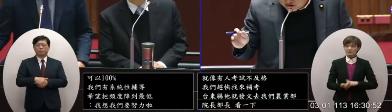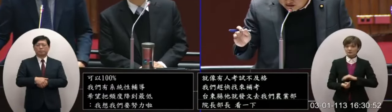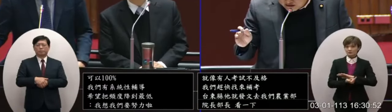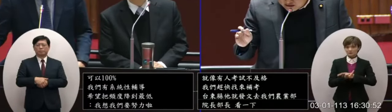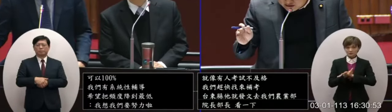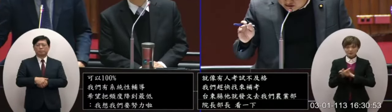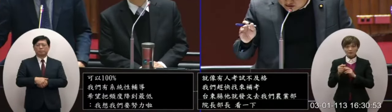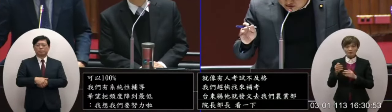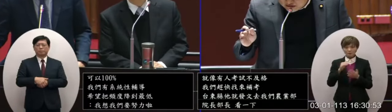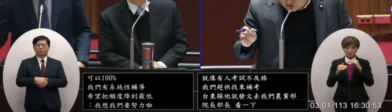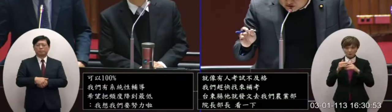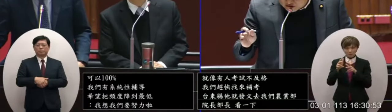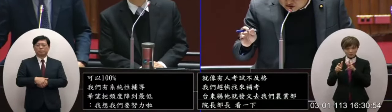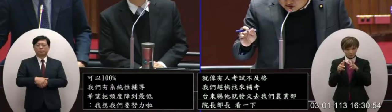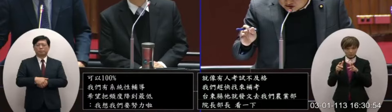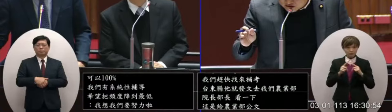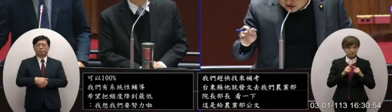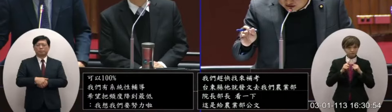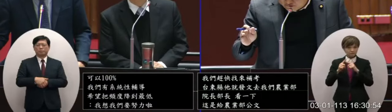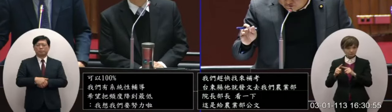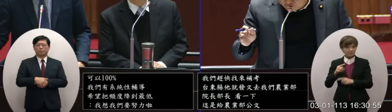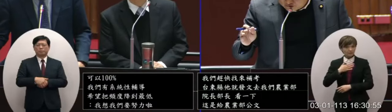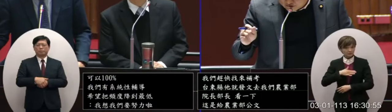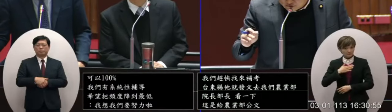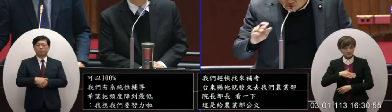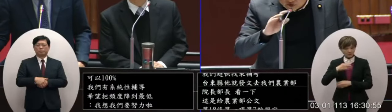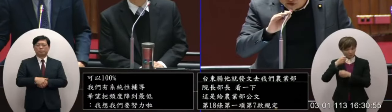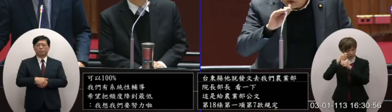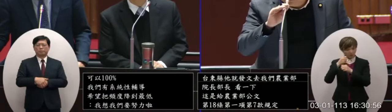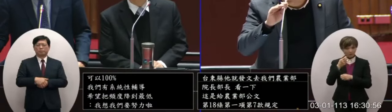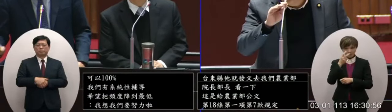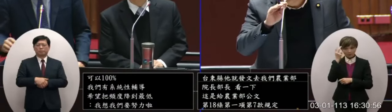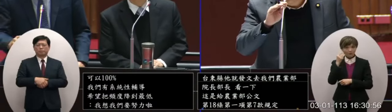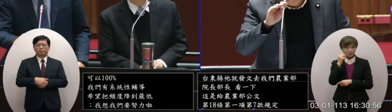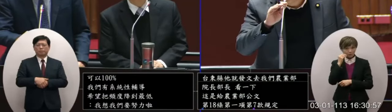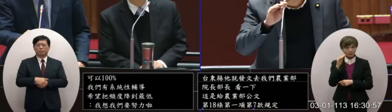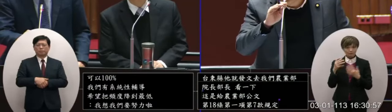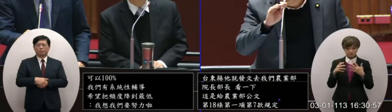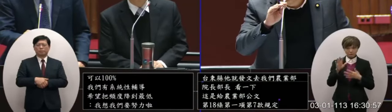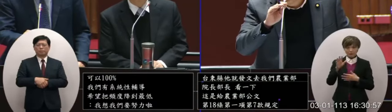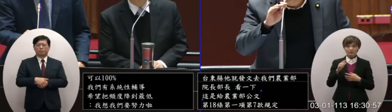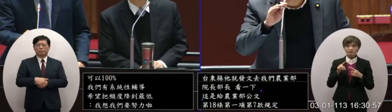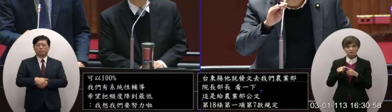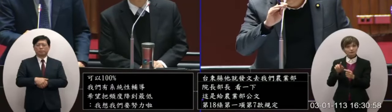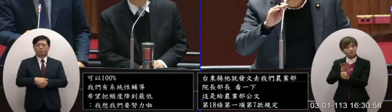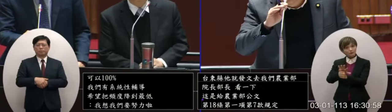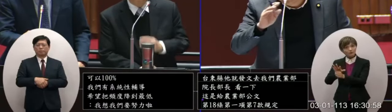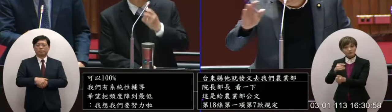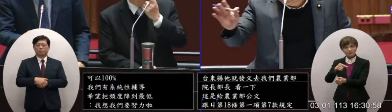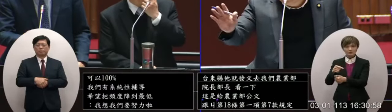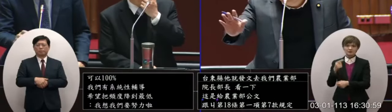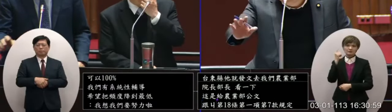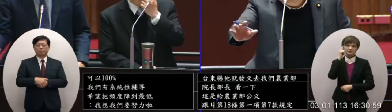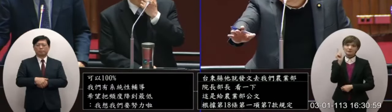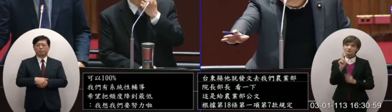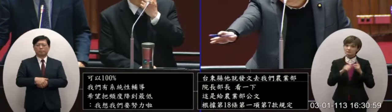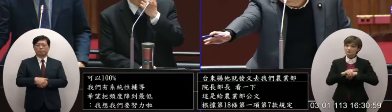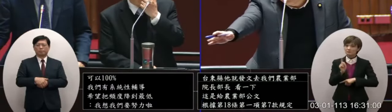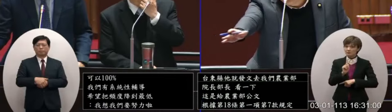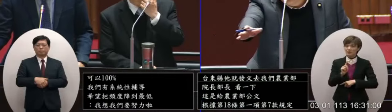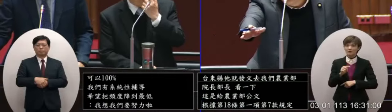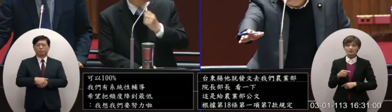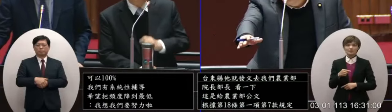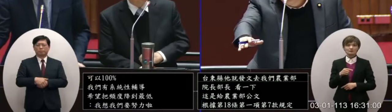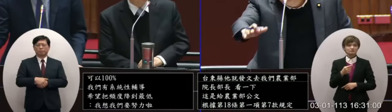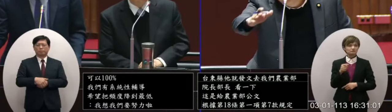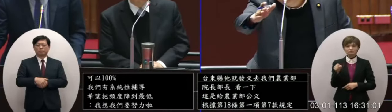厂了解及采辅导措施，就是说你自己去问呐、啊，哪几家我不知道，你自